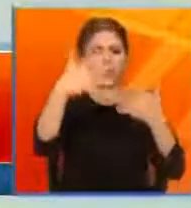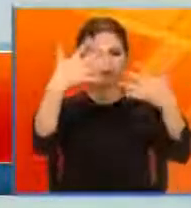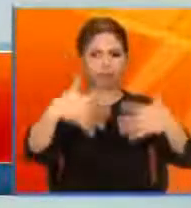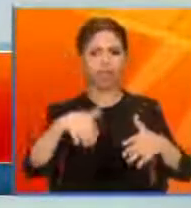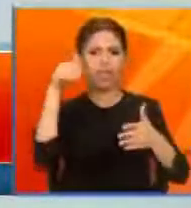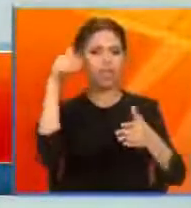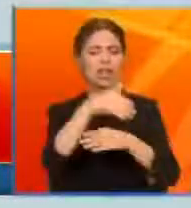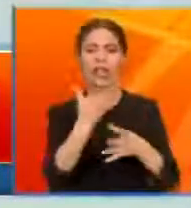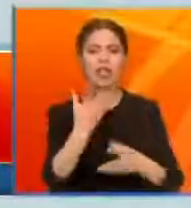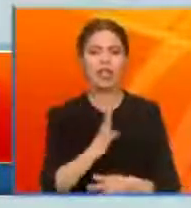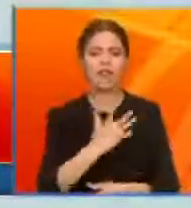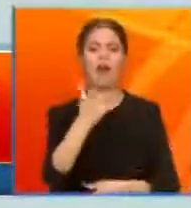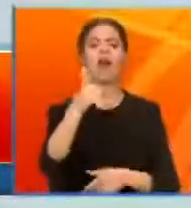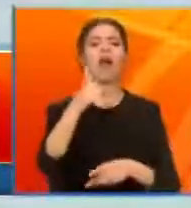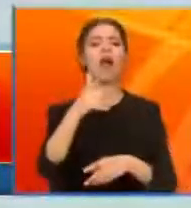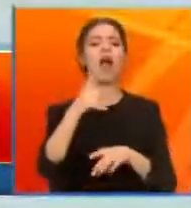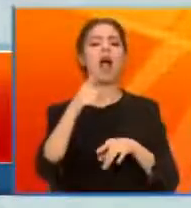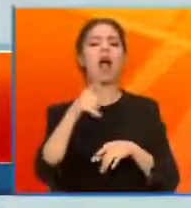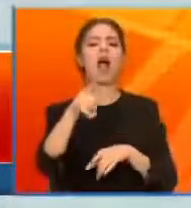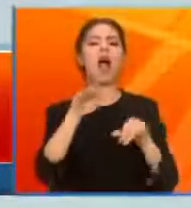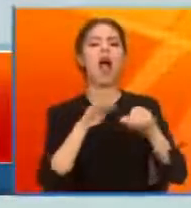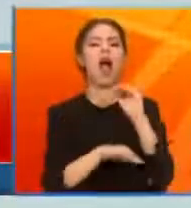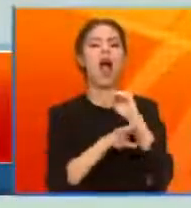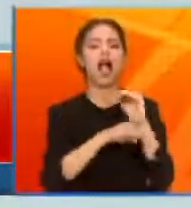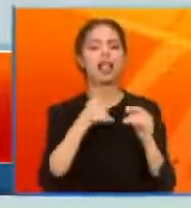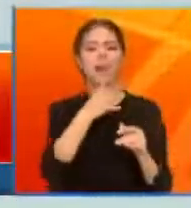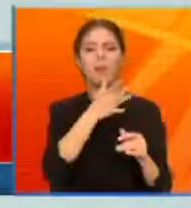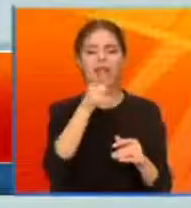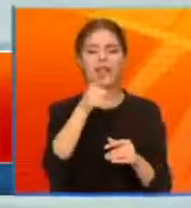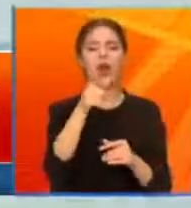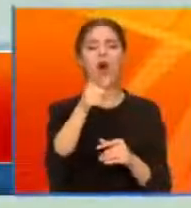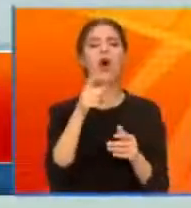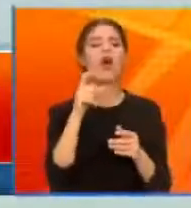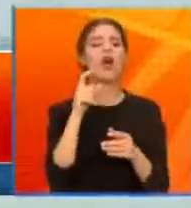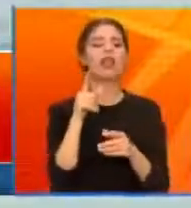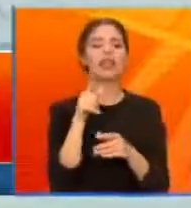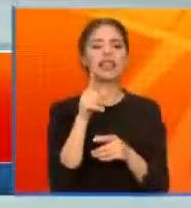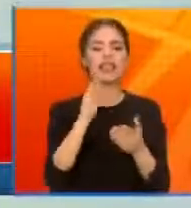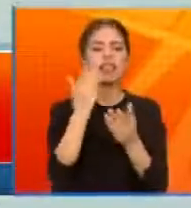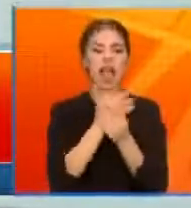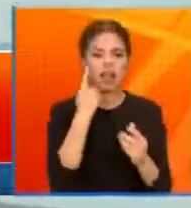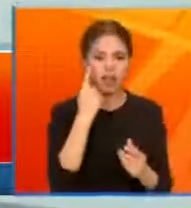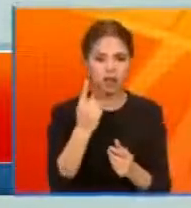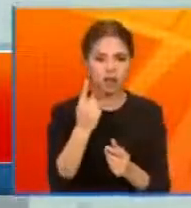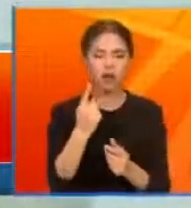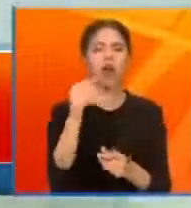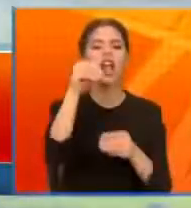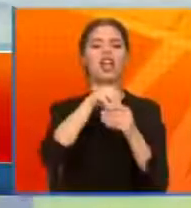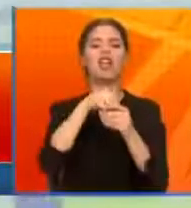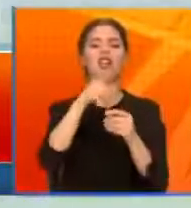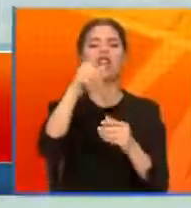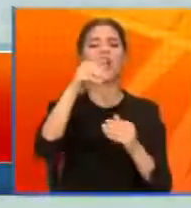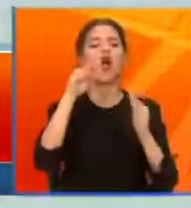çıkıyor. Hayat bilgisine mesela giriş yapalım. Burada hayat bilgisiyle ilgili ünitelerimiz